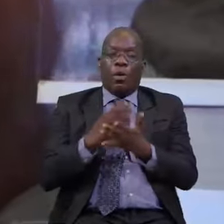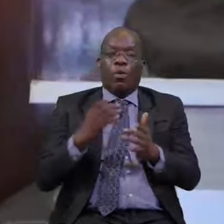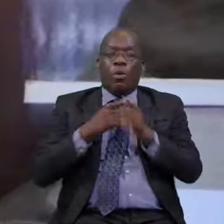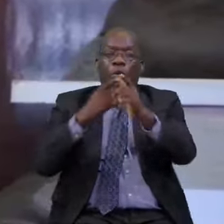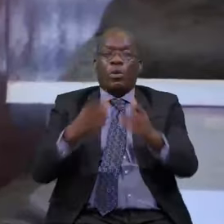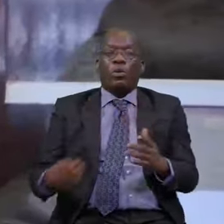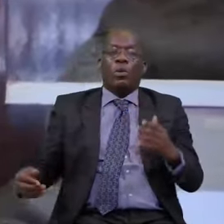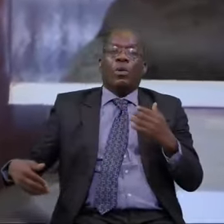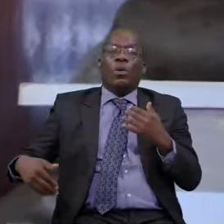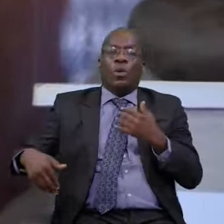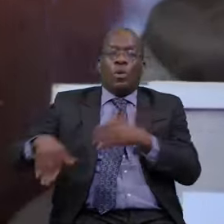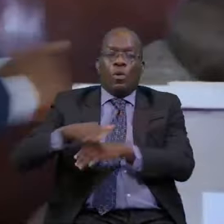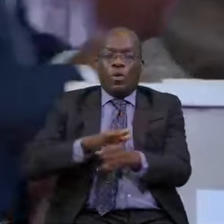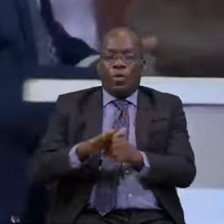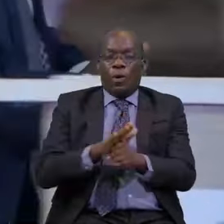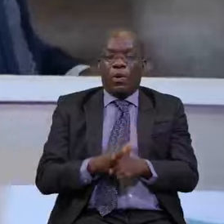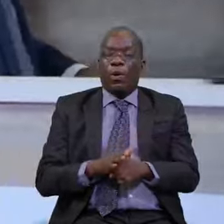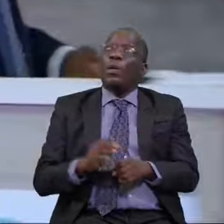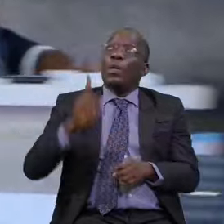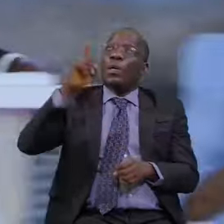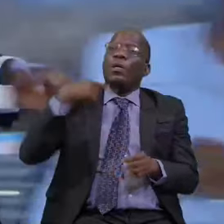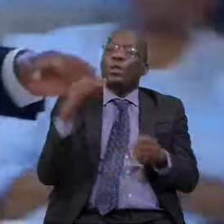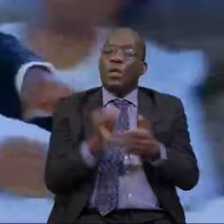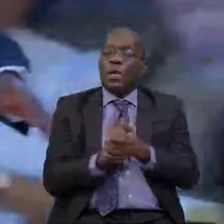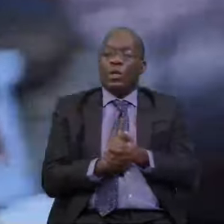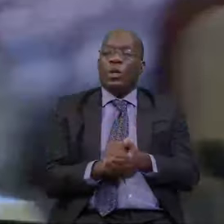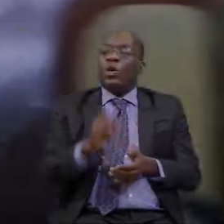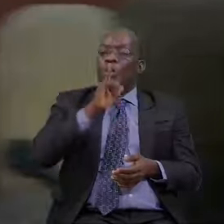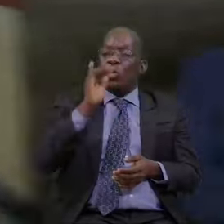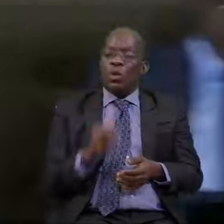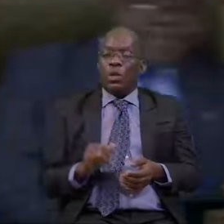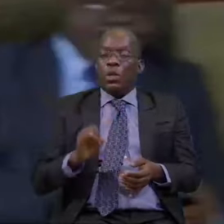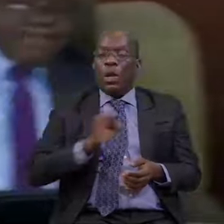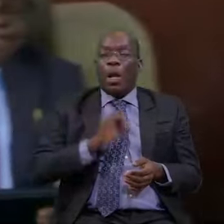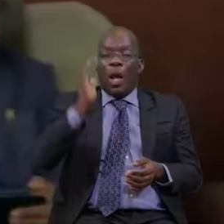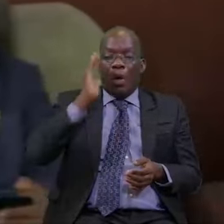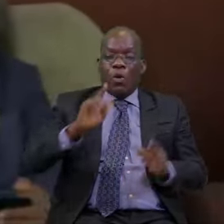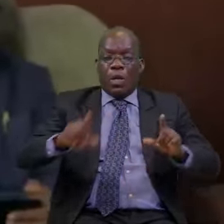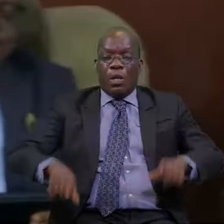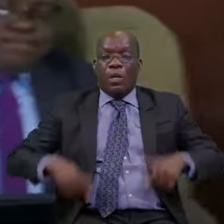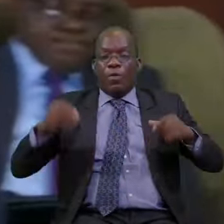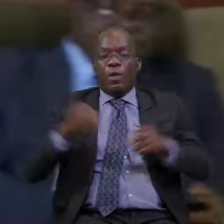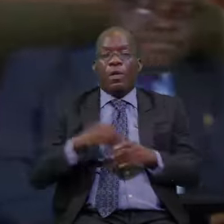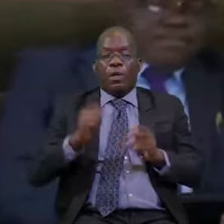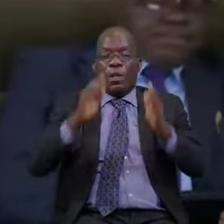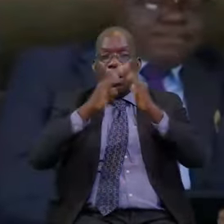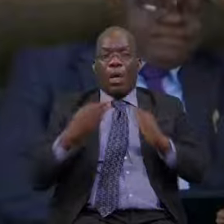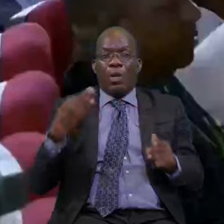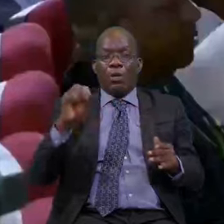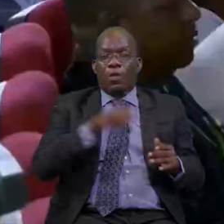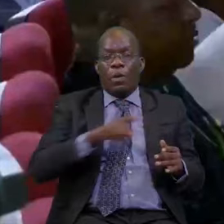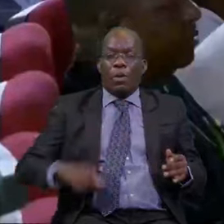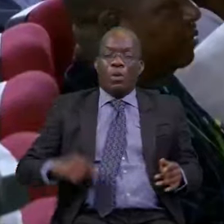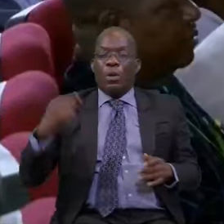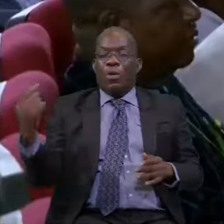Oui, oui. Oui, il dit que le bonheur, oui, le bonheur et la grâce m'accompagneront tous les jours de ma